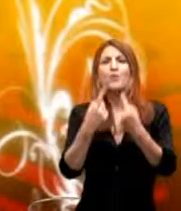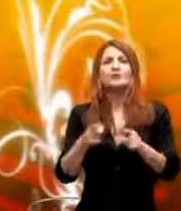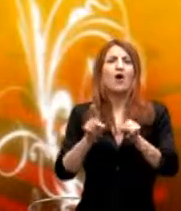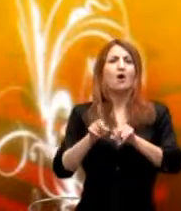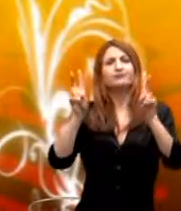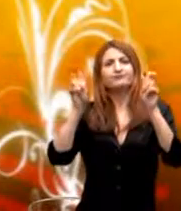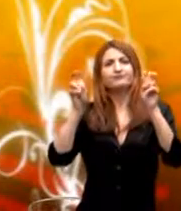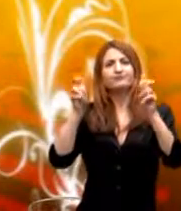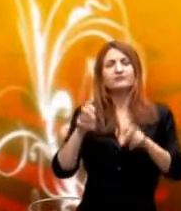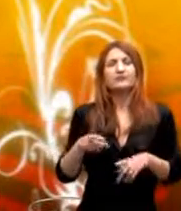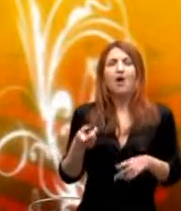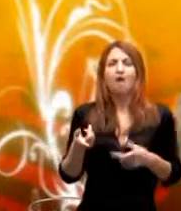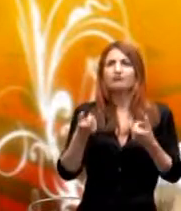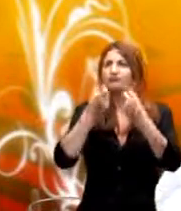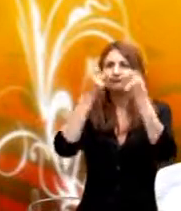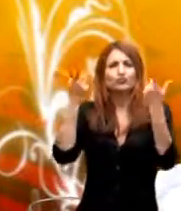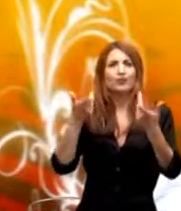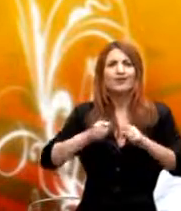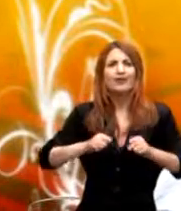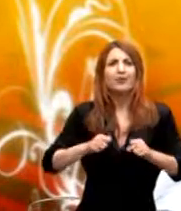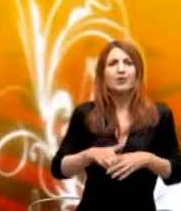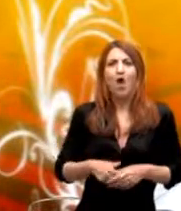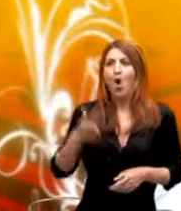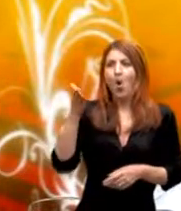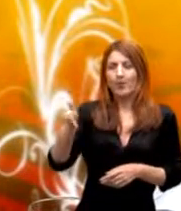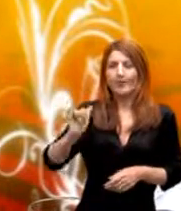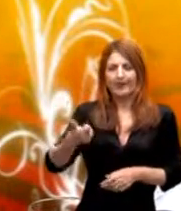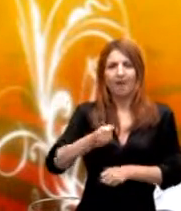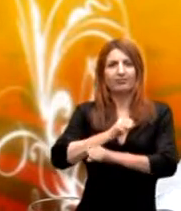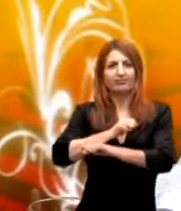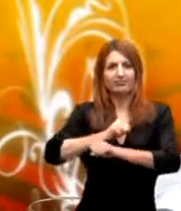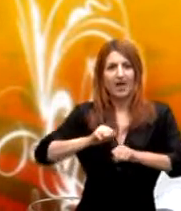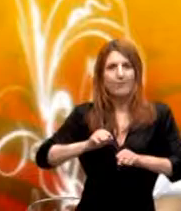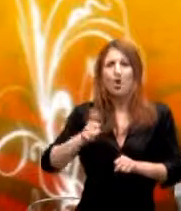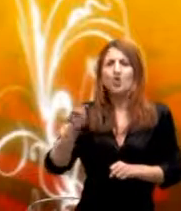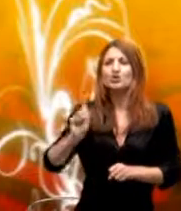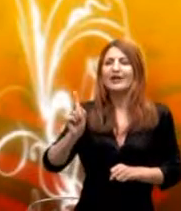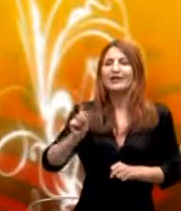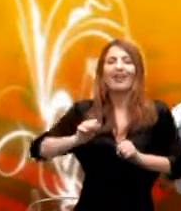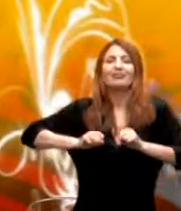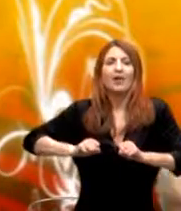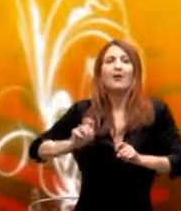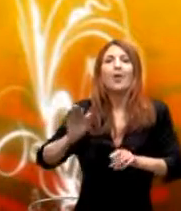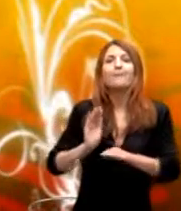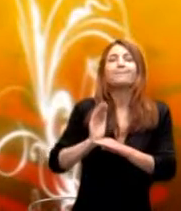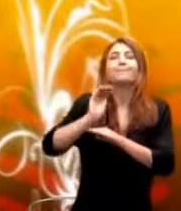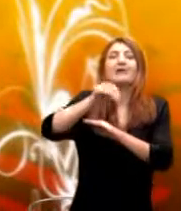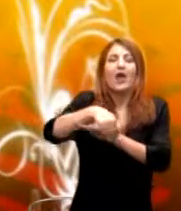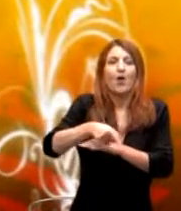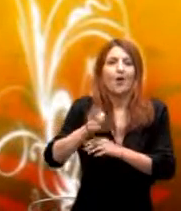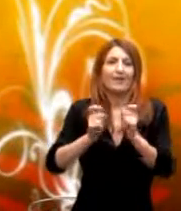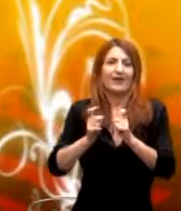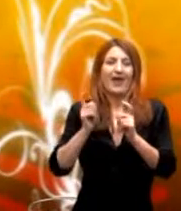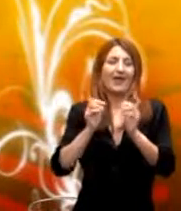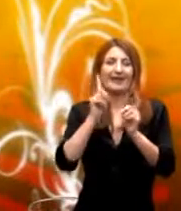takozvani paradoks debljine. Kaže, on je deblji, još nije debeli, nego je prekomjerne tjelesne mase, znači